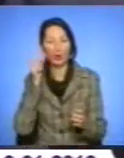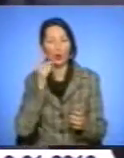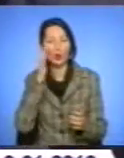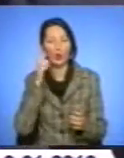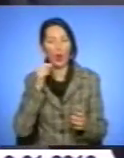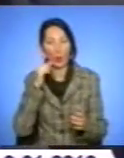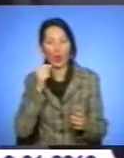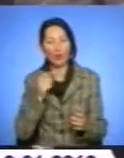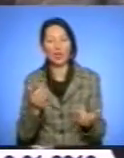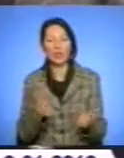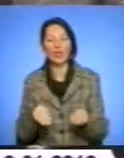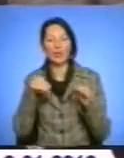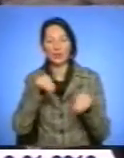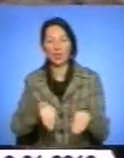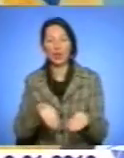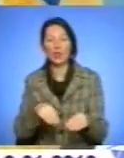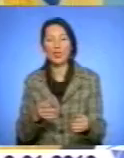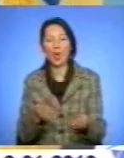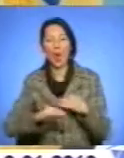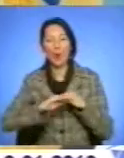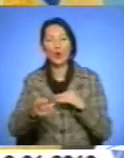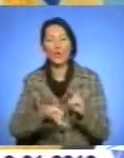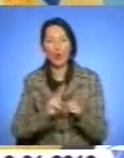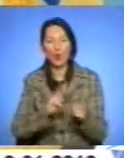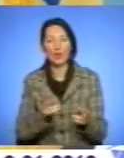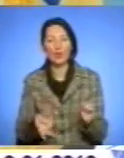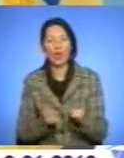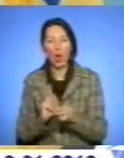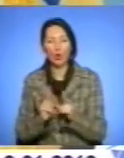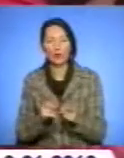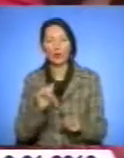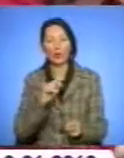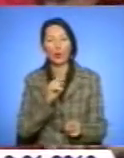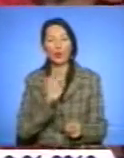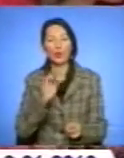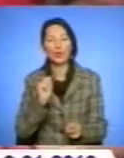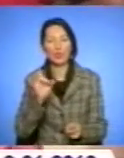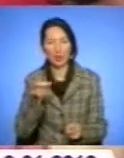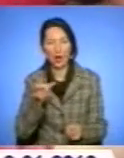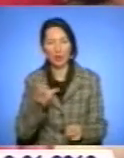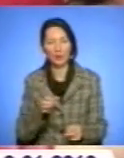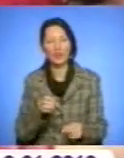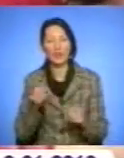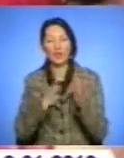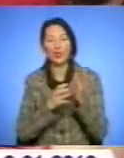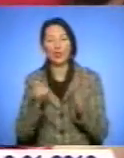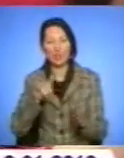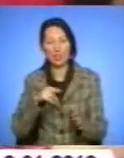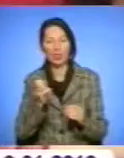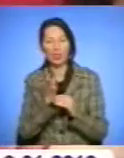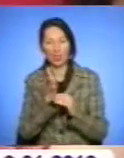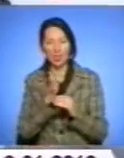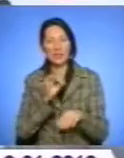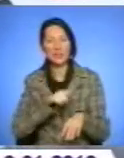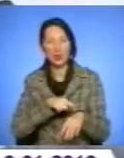встановлять польові кухні, де варитимуть узвар. 9 січня о 14-й годині на театральному